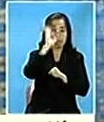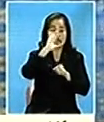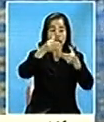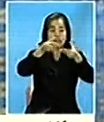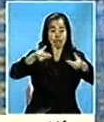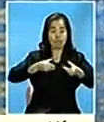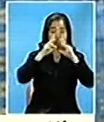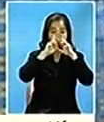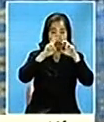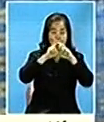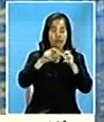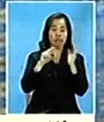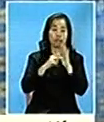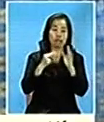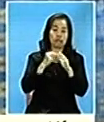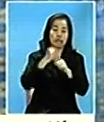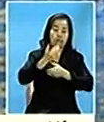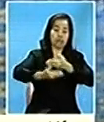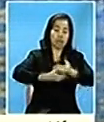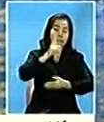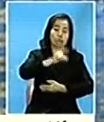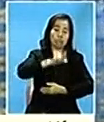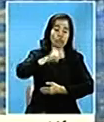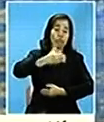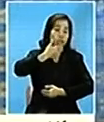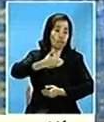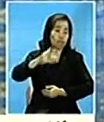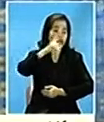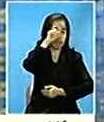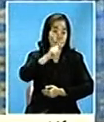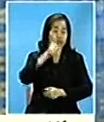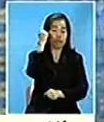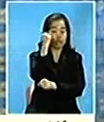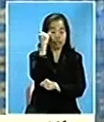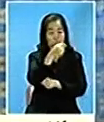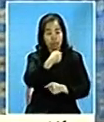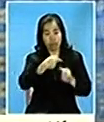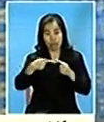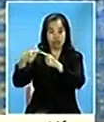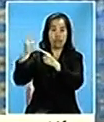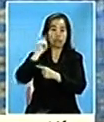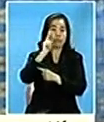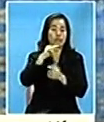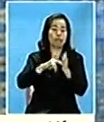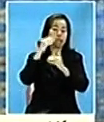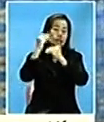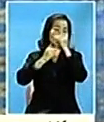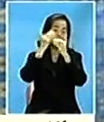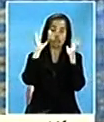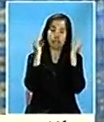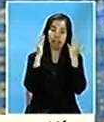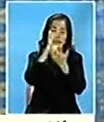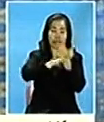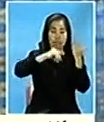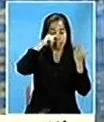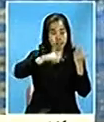ราจะไปประเทศขายของถูกแล้วก็ยากจนต่อเนื่องไม่สามารถจะพัฒนาให้เป็นประเทศพัฒนาแล้ว